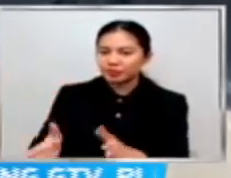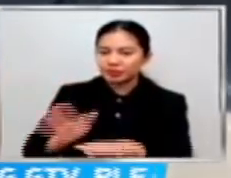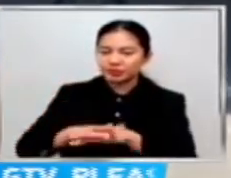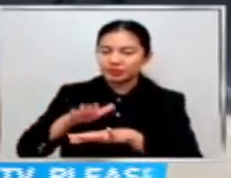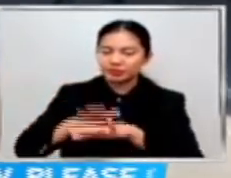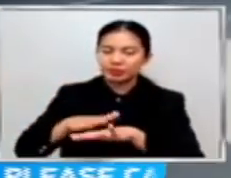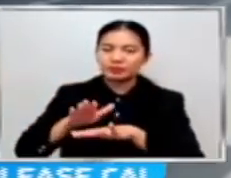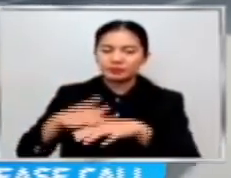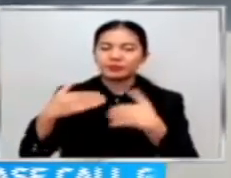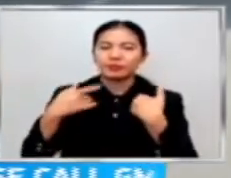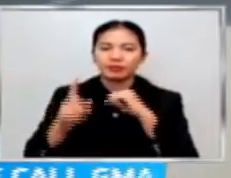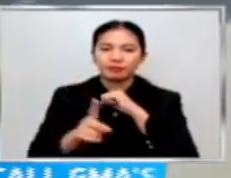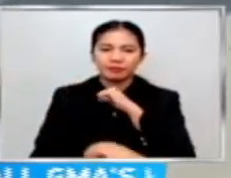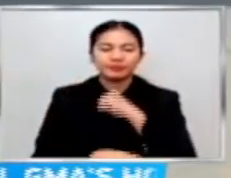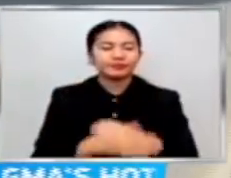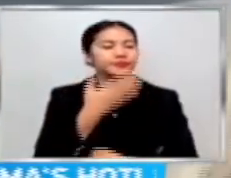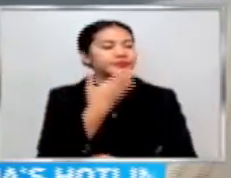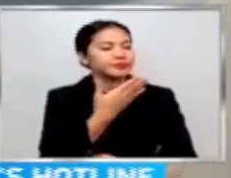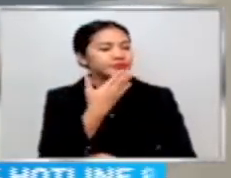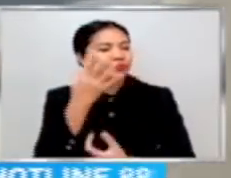ng Super Radio DZBB.